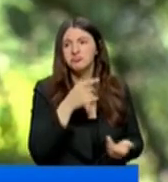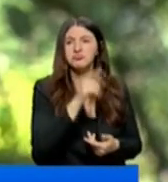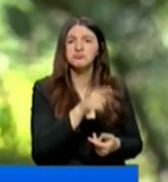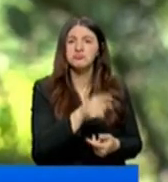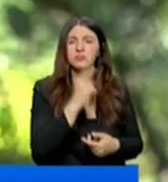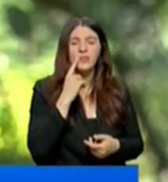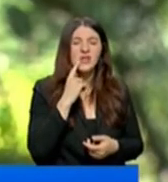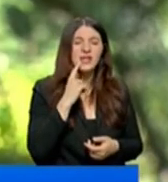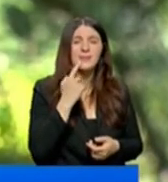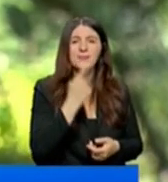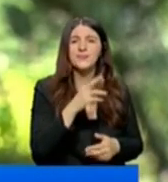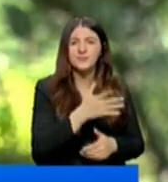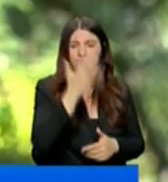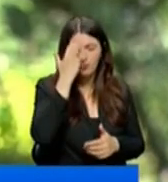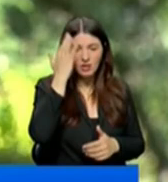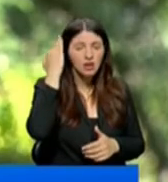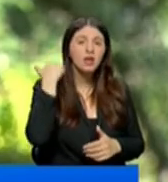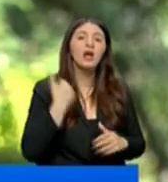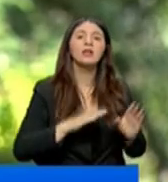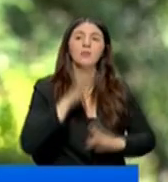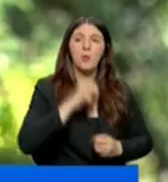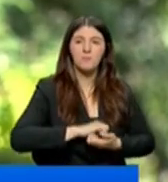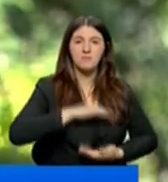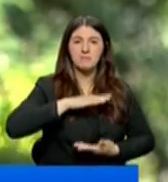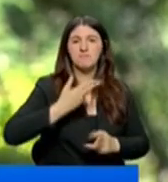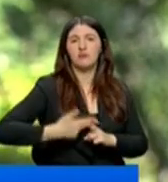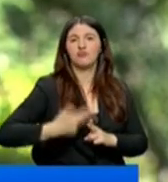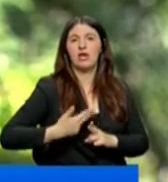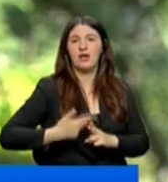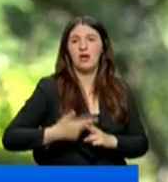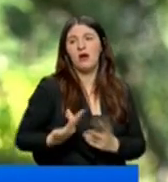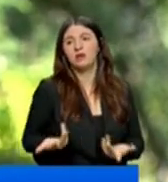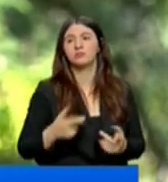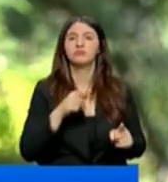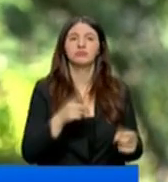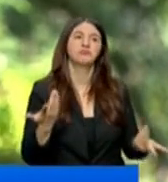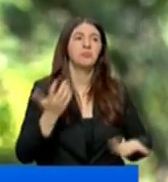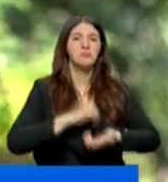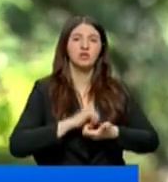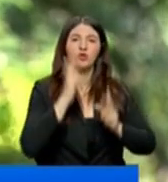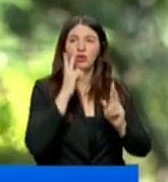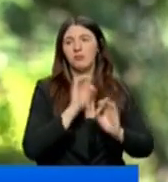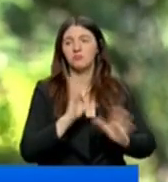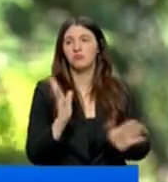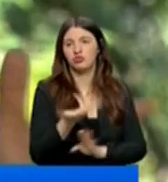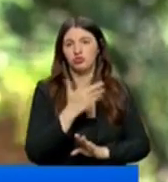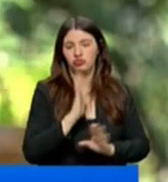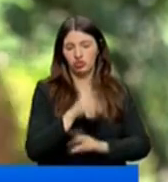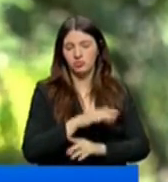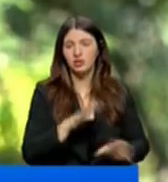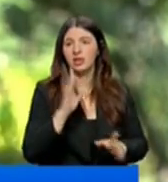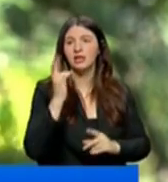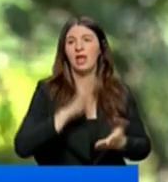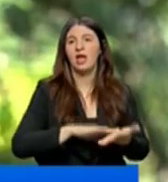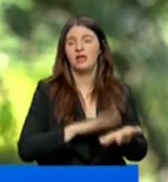de ifade ettiğiniz gibi demokratik birikim ve evet, tecrübemiz artık bu barışçıl bir şekilde geçirdi. Evet. Yani işte evet, iktidar